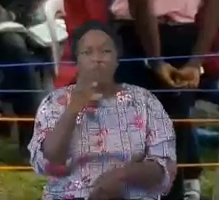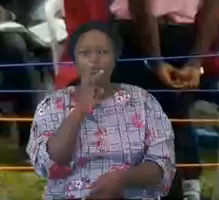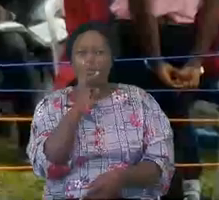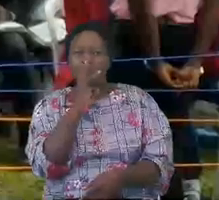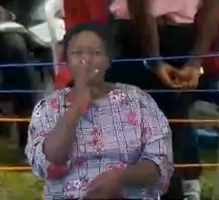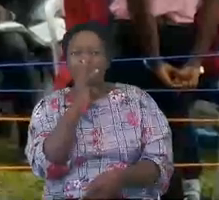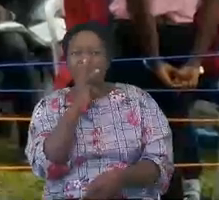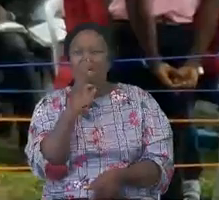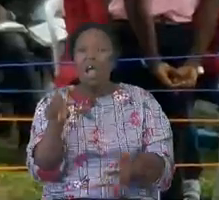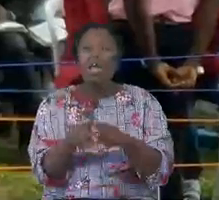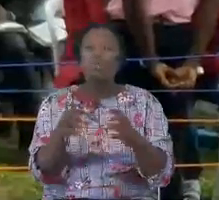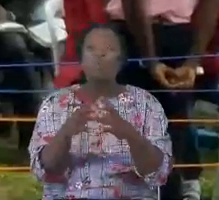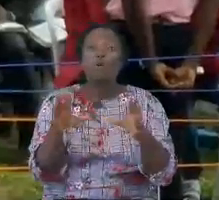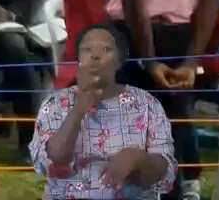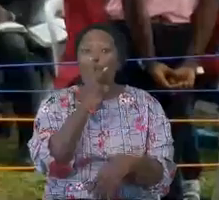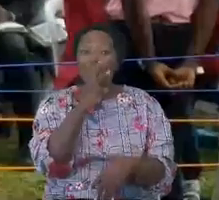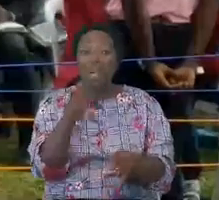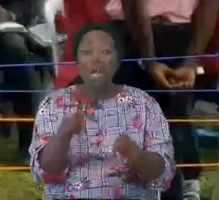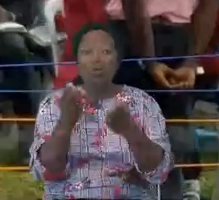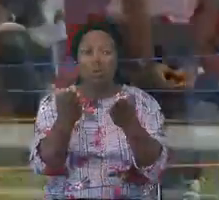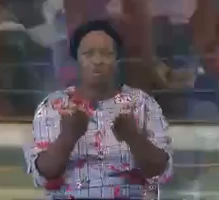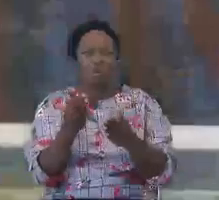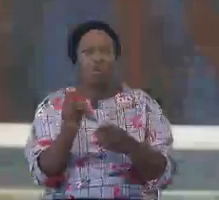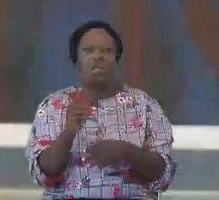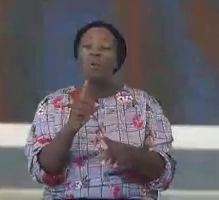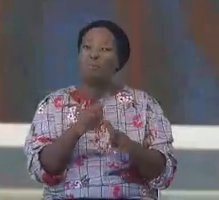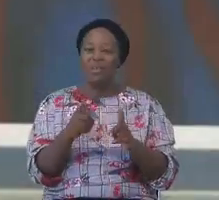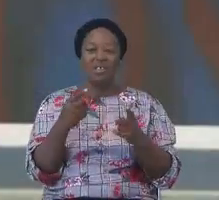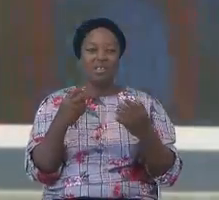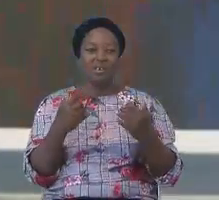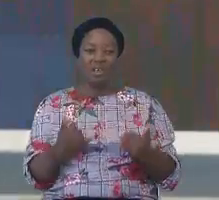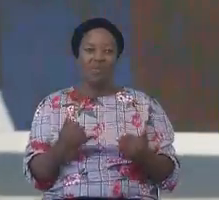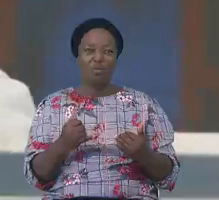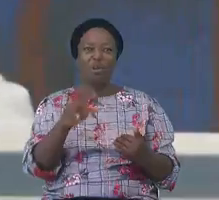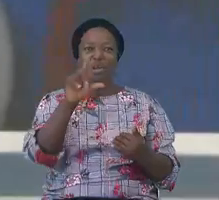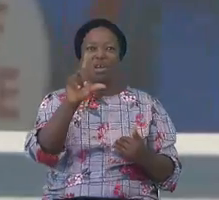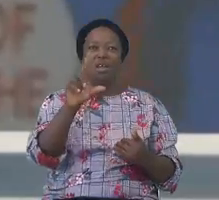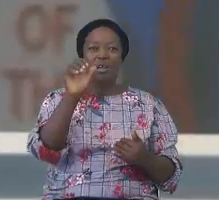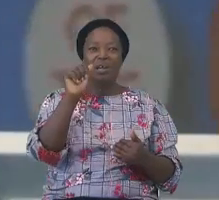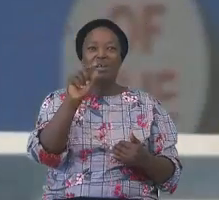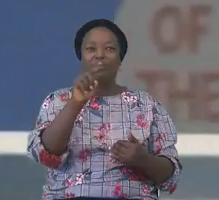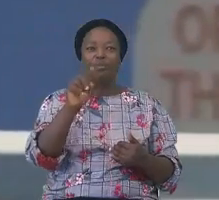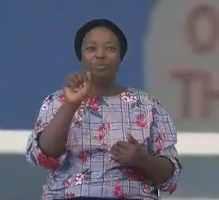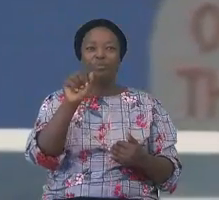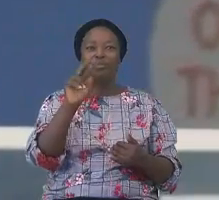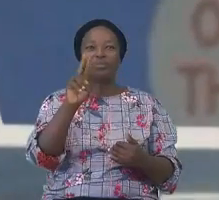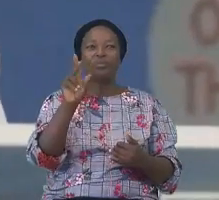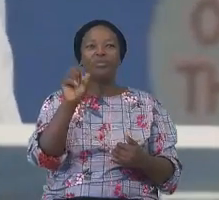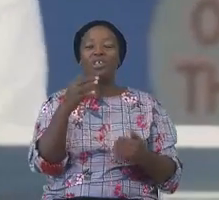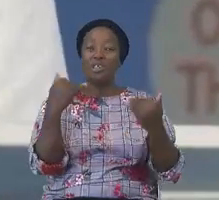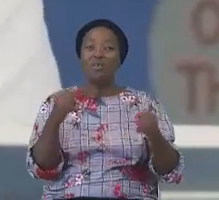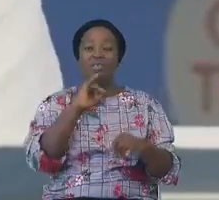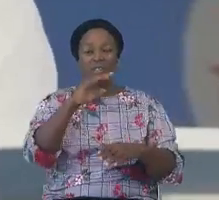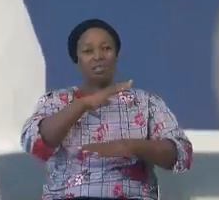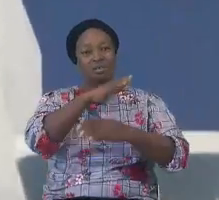Non seulement des gouttes d'eau, pas seulement un verre d'eau, mais autant d'eau que tu voulais.